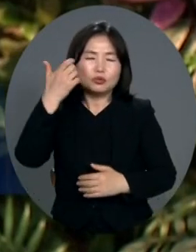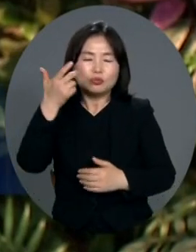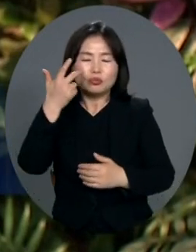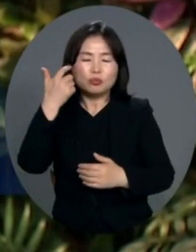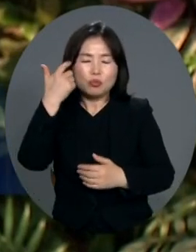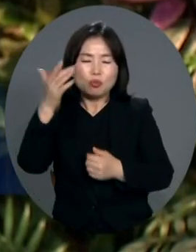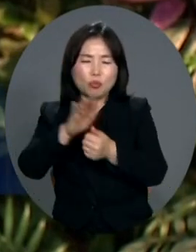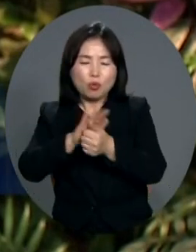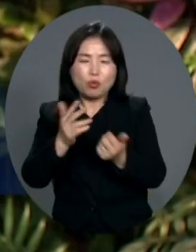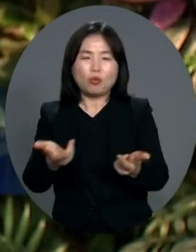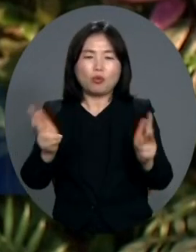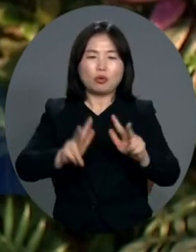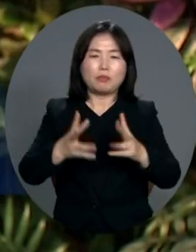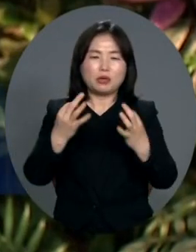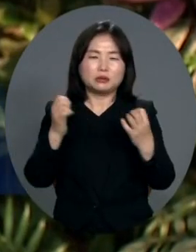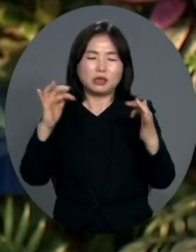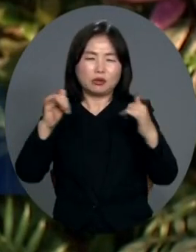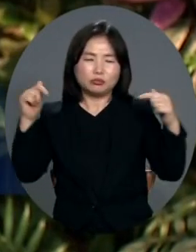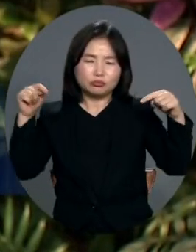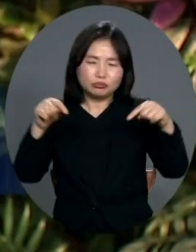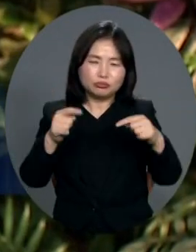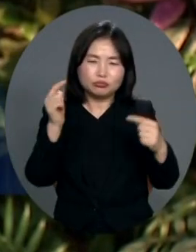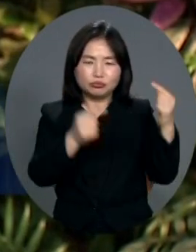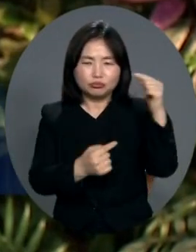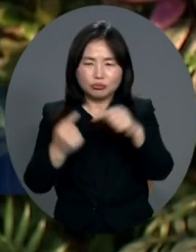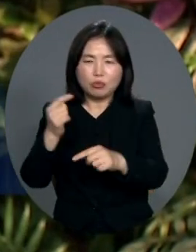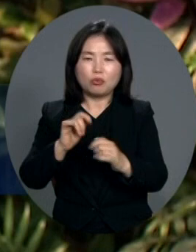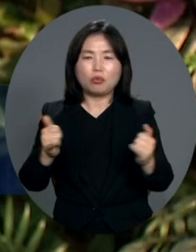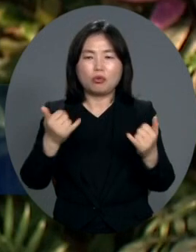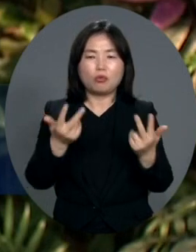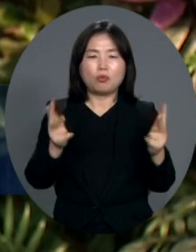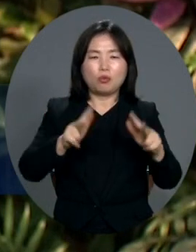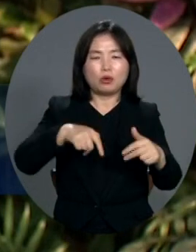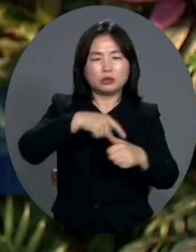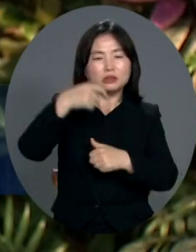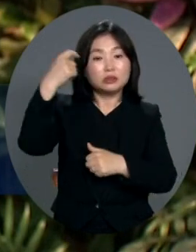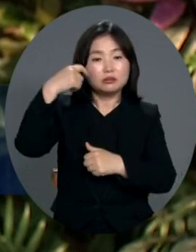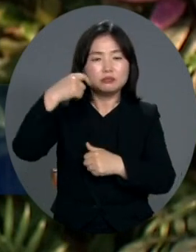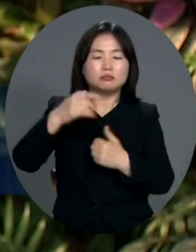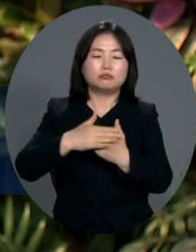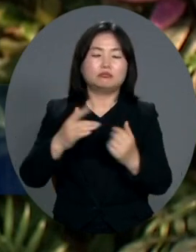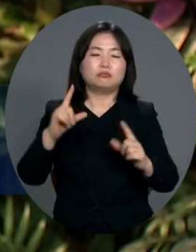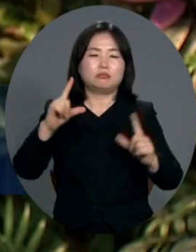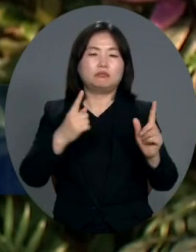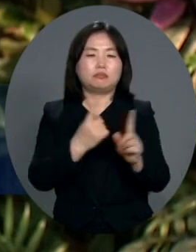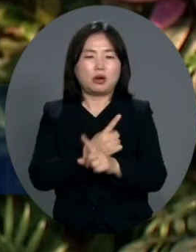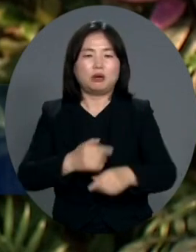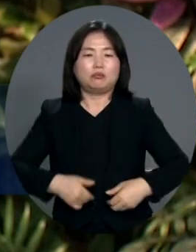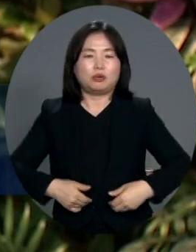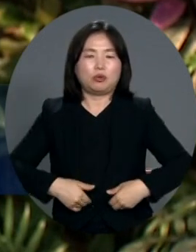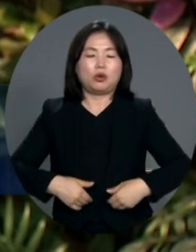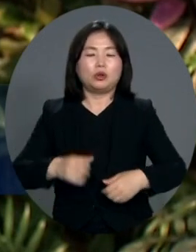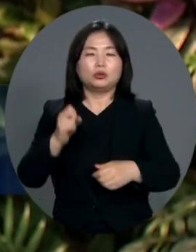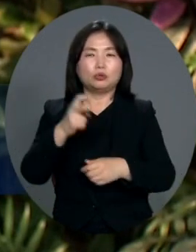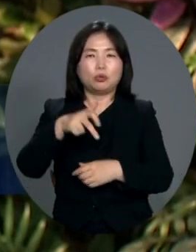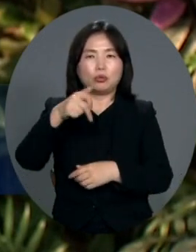그야말로 많은 사람들이 찾아갈 수 있는 그런 새로운 공원과 같은 그런 모습을 갖출 뿐만